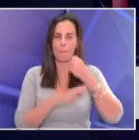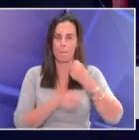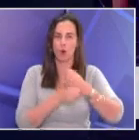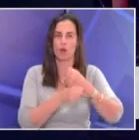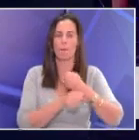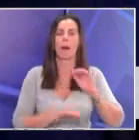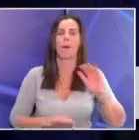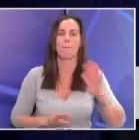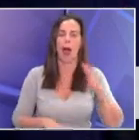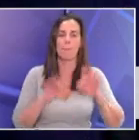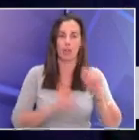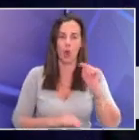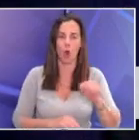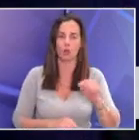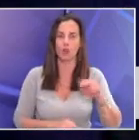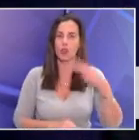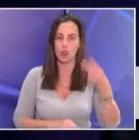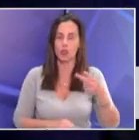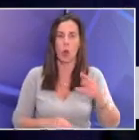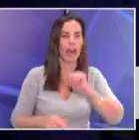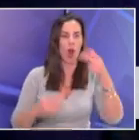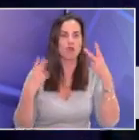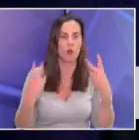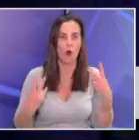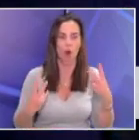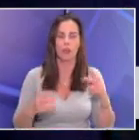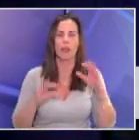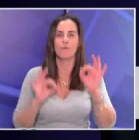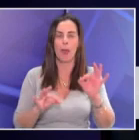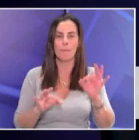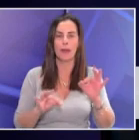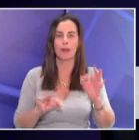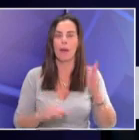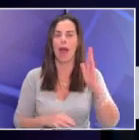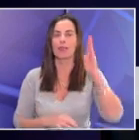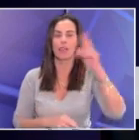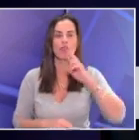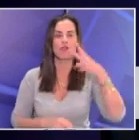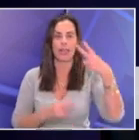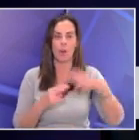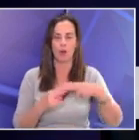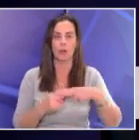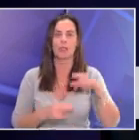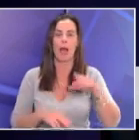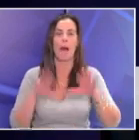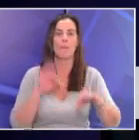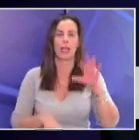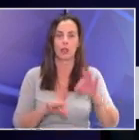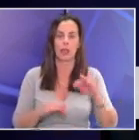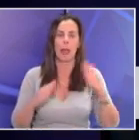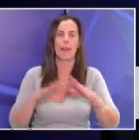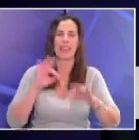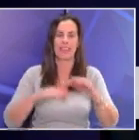שוב, מה שהבחירות שהולכות להכריע, ובעצם להכריע את העתיד של השנתיים הקרובות, אלה הבחירות